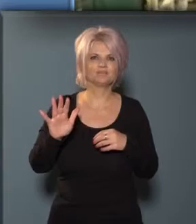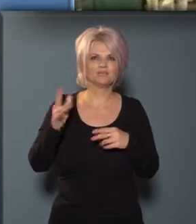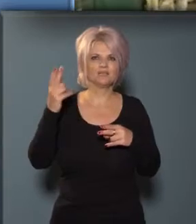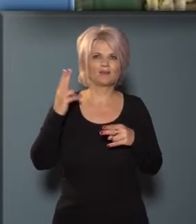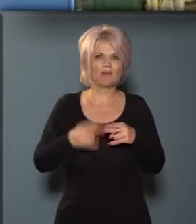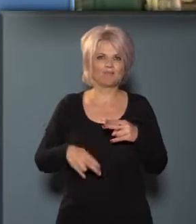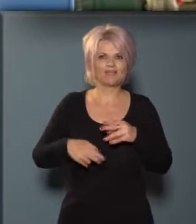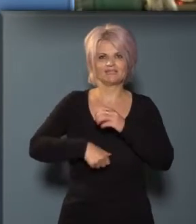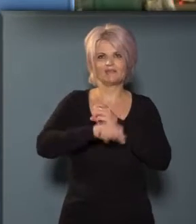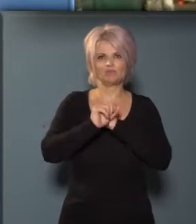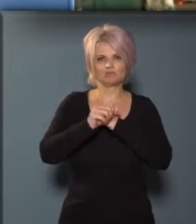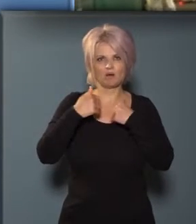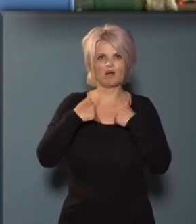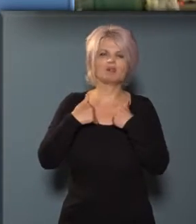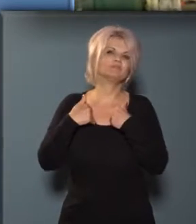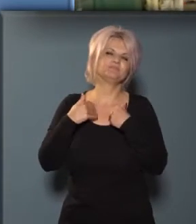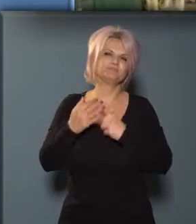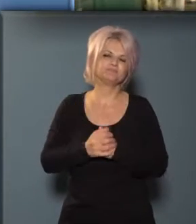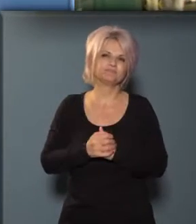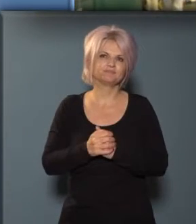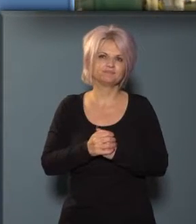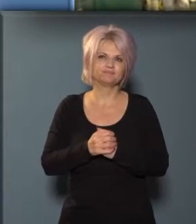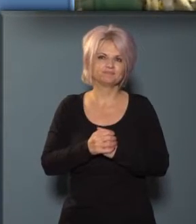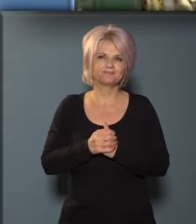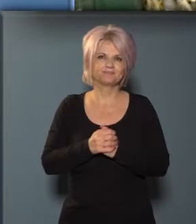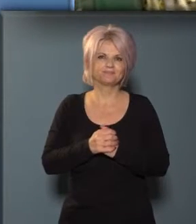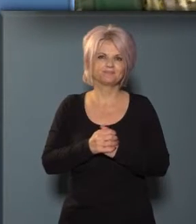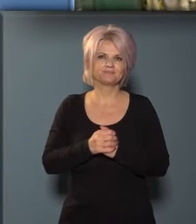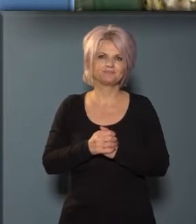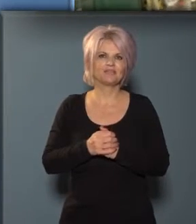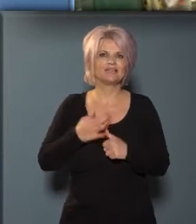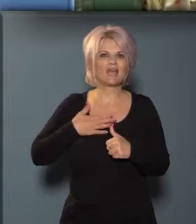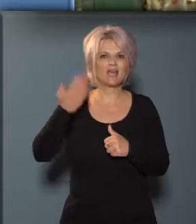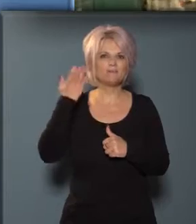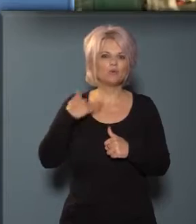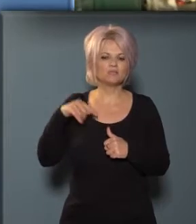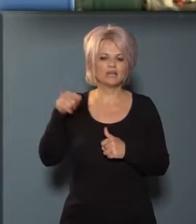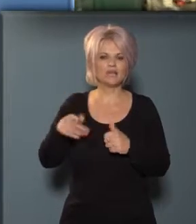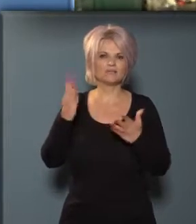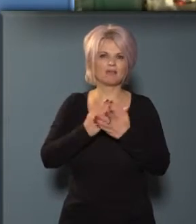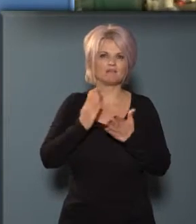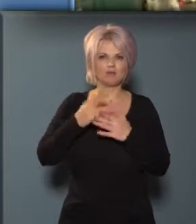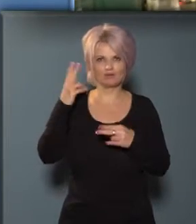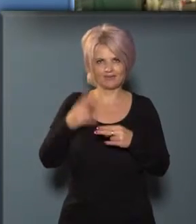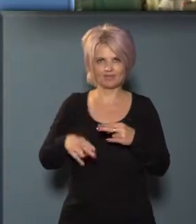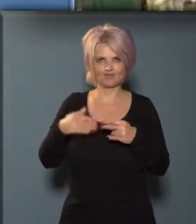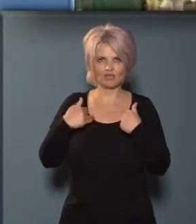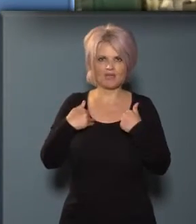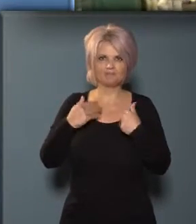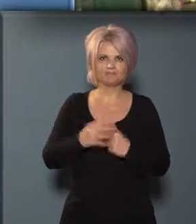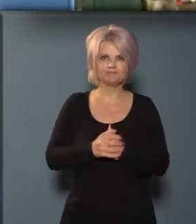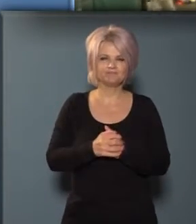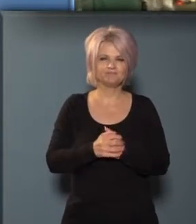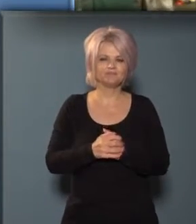a futballpályafutásomat, akkor nekem volt ehhez megfelelő végzettségem,